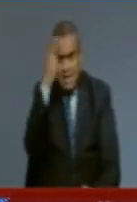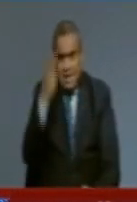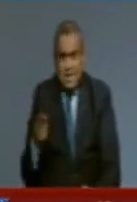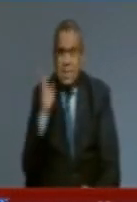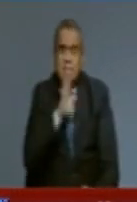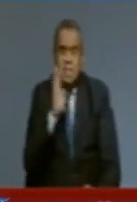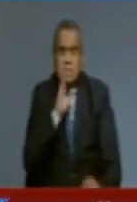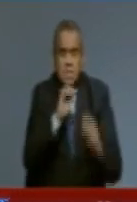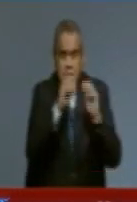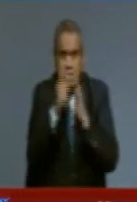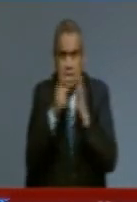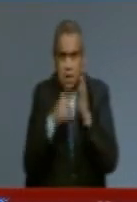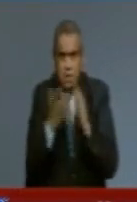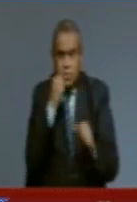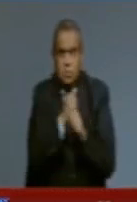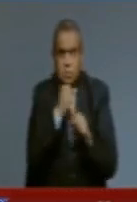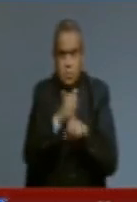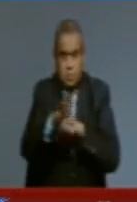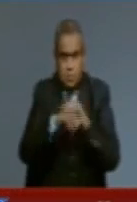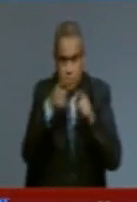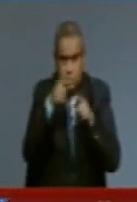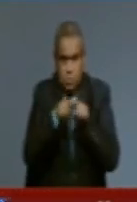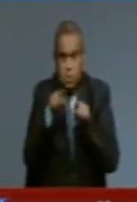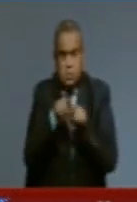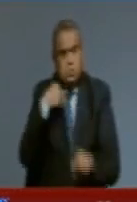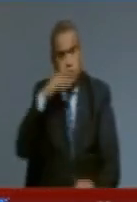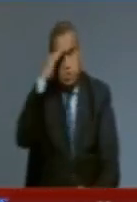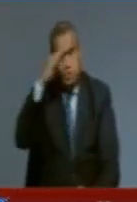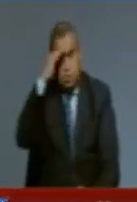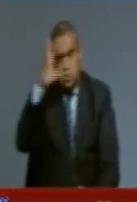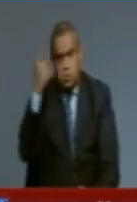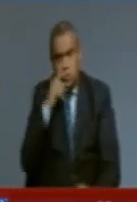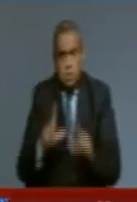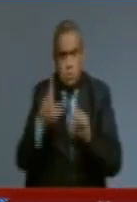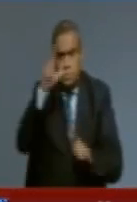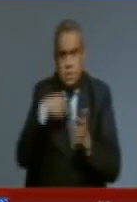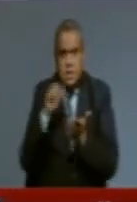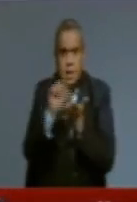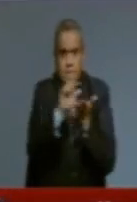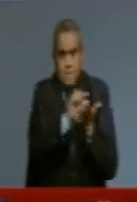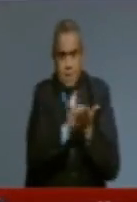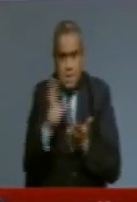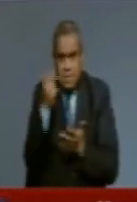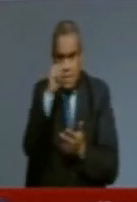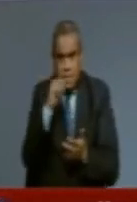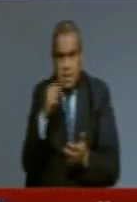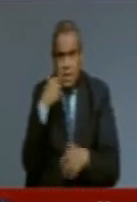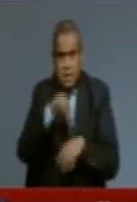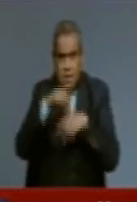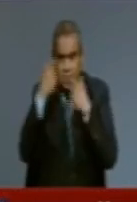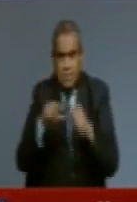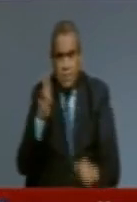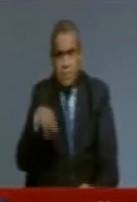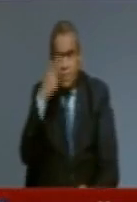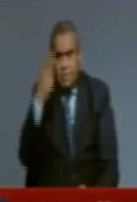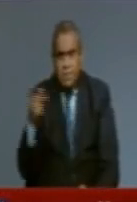للقوانين المحلية، وأنا أريد أن أتقدم بالشكر لجميع قادة هذه البلدان، فإن البطريركية في موسكو